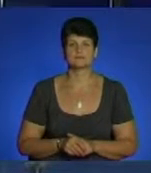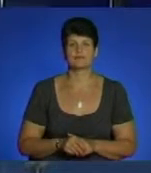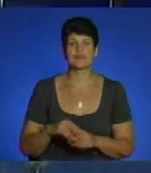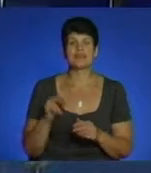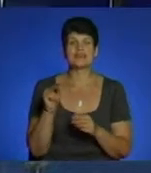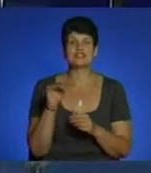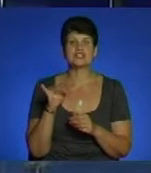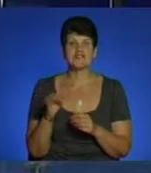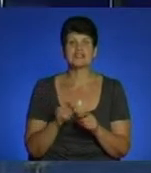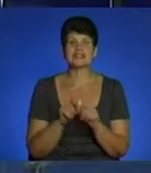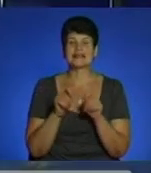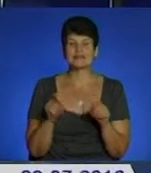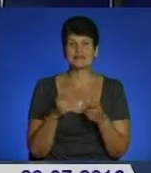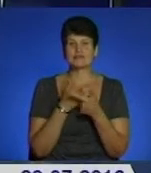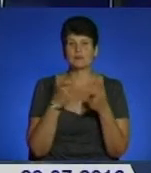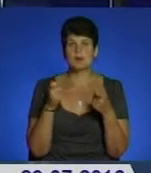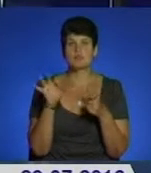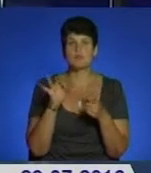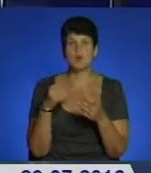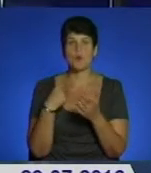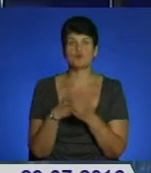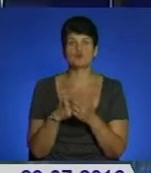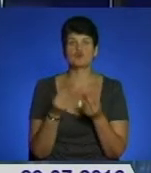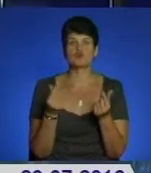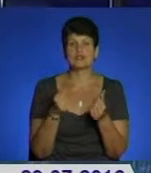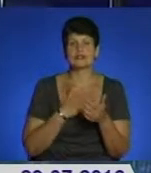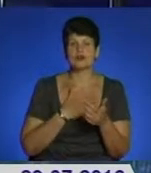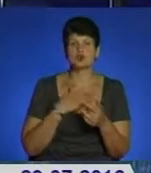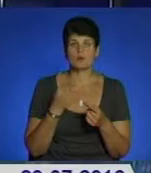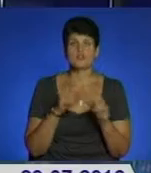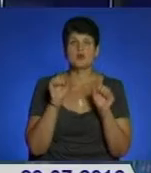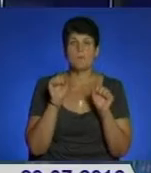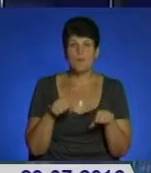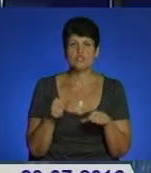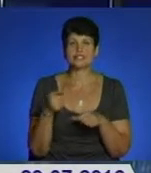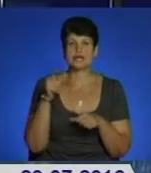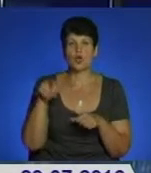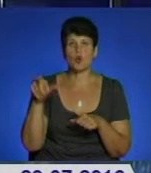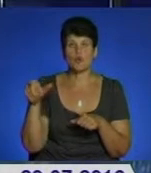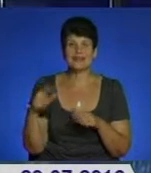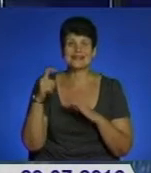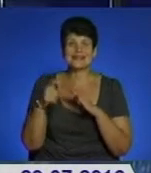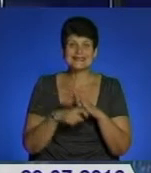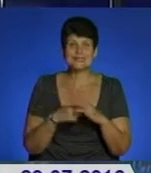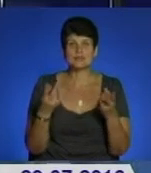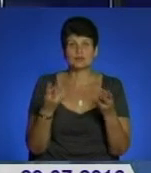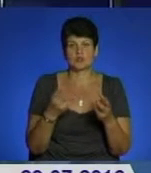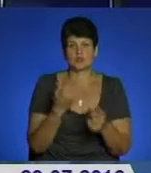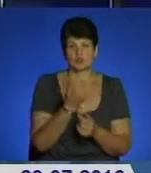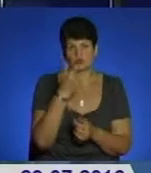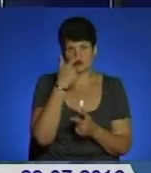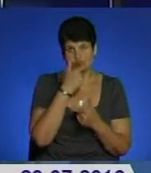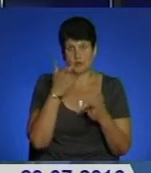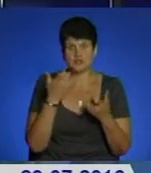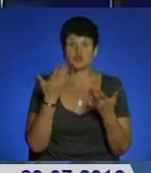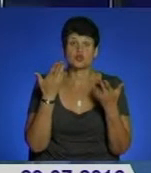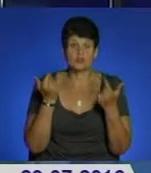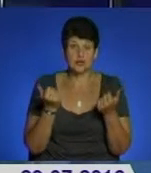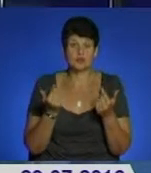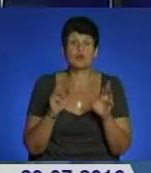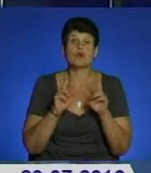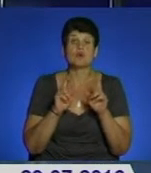Чи відкрита інформація про бюджет нашої області? Чи може тернополянин дізнатись потрібну йому інформацію? Якщо так, то яким